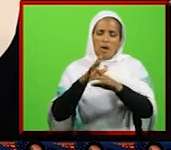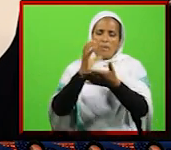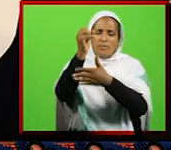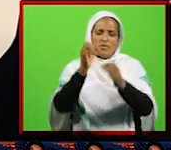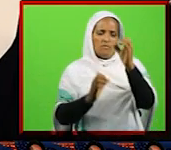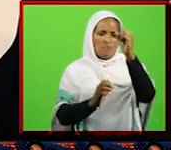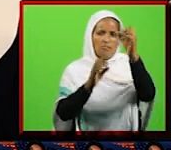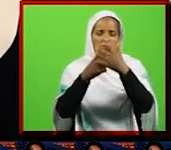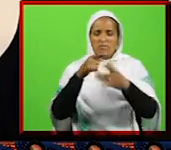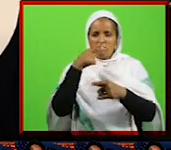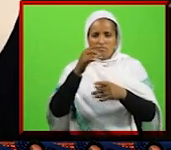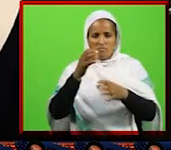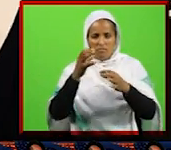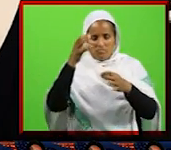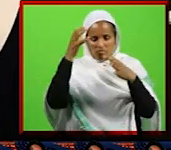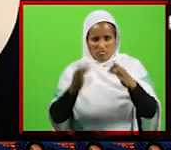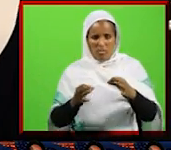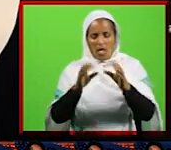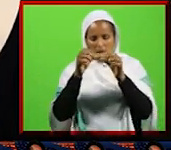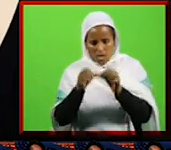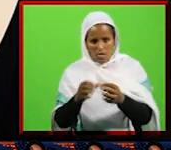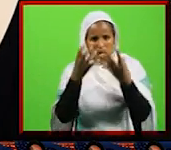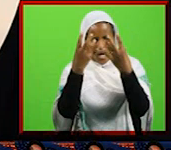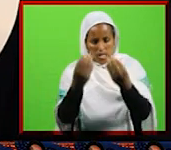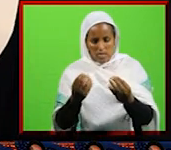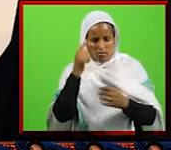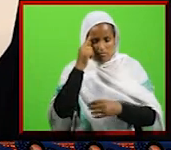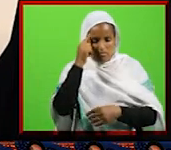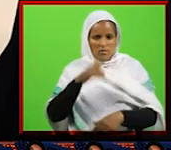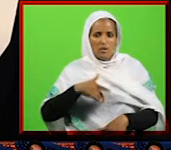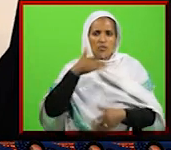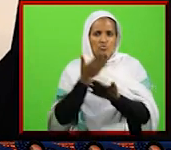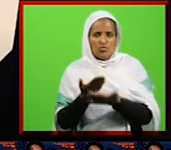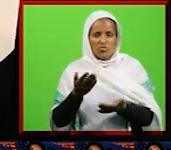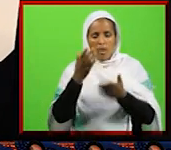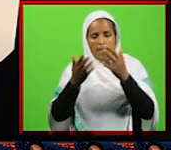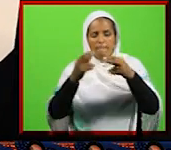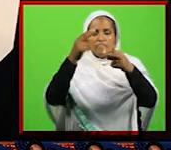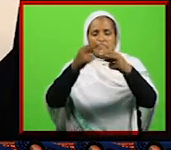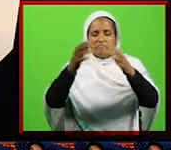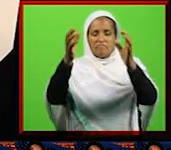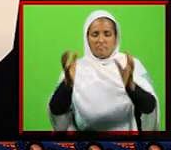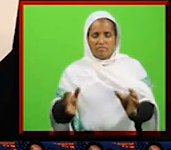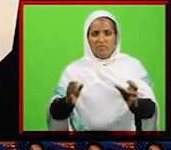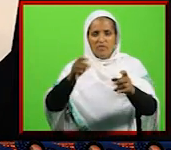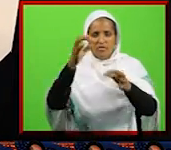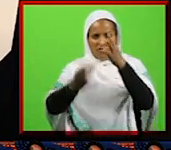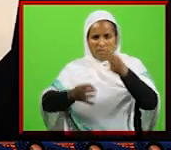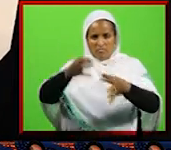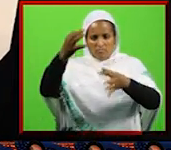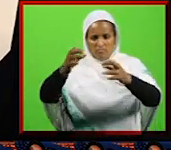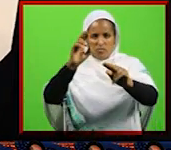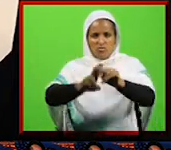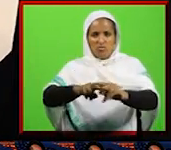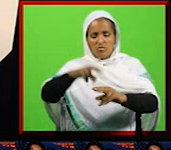ነው የሚባለው አባባል ቢውል ያድር። ይሄ ደግሞ የማይዳስሰው የለም። ምናልባት ስንሰየም ካህኑም ካህን ሲሆን ፍርድ ቤት ዳኛውም ተሰይሞ ሲሰየም